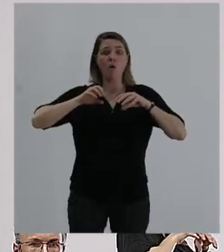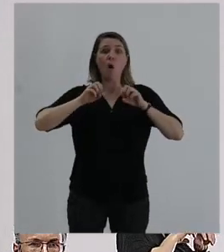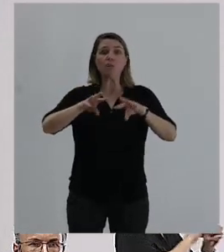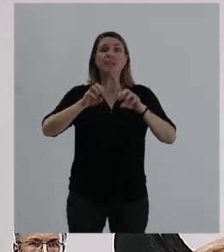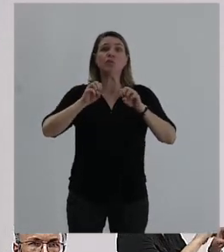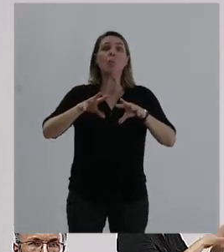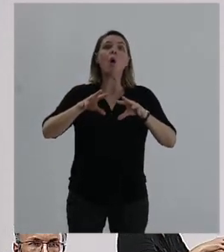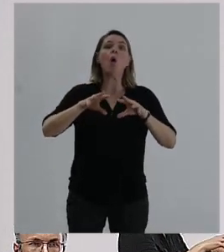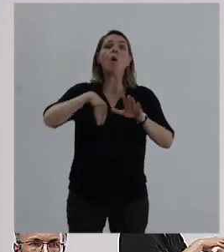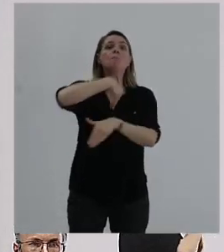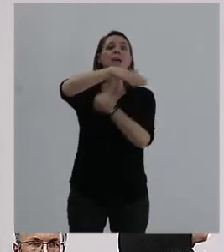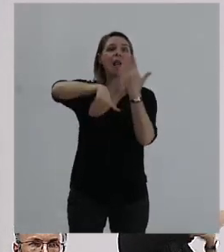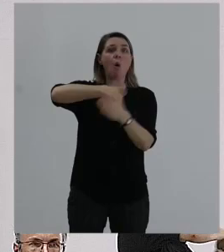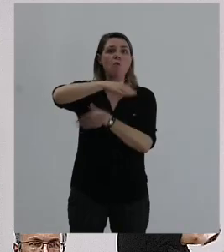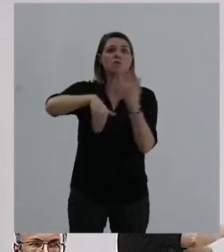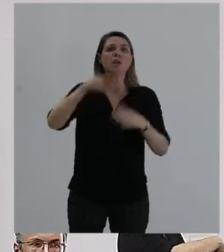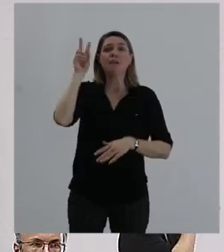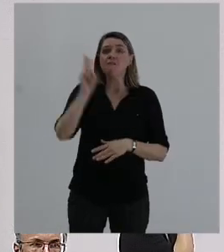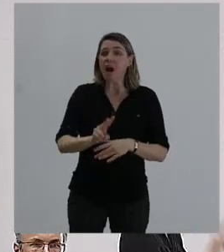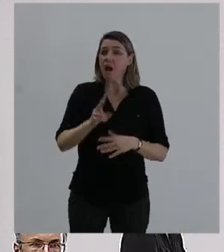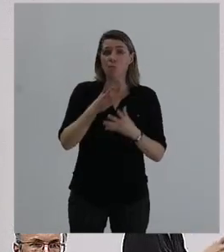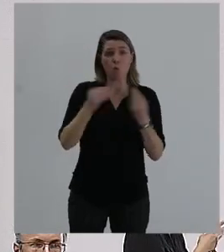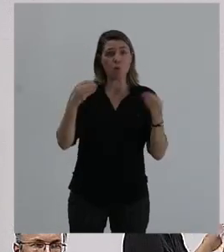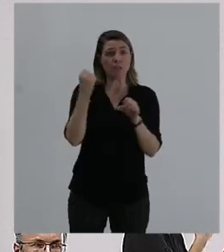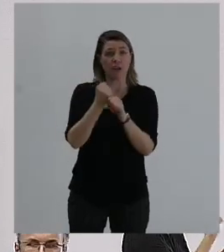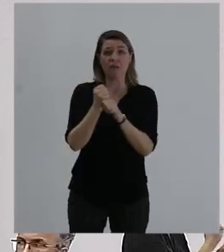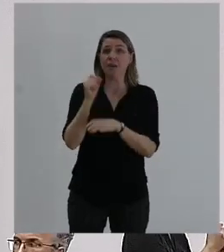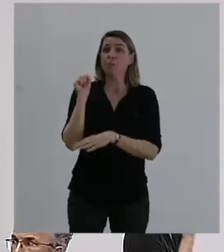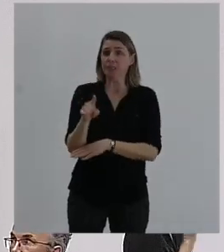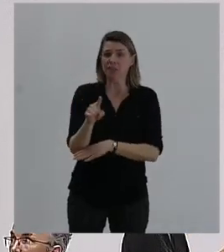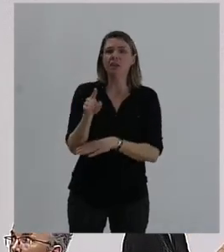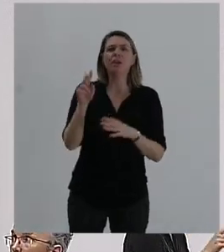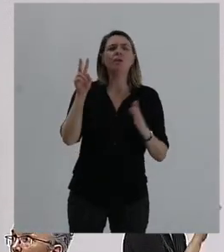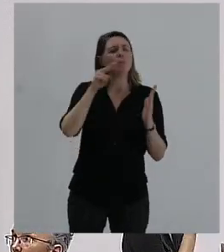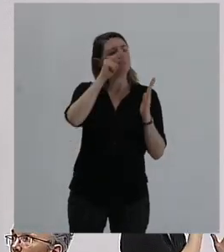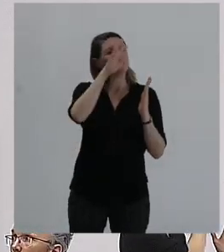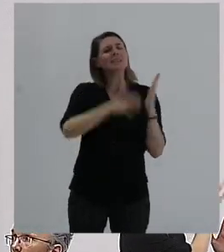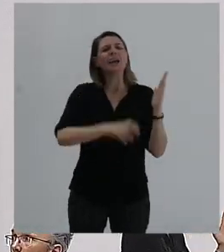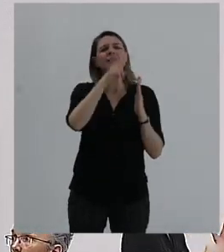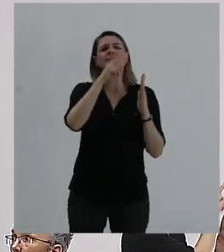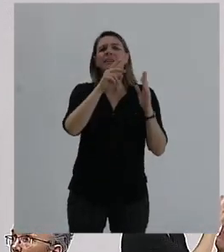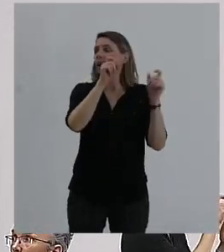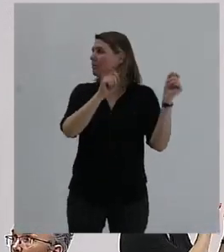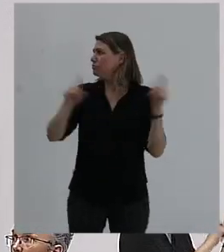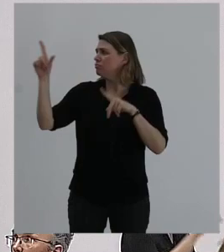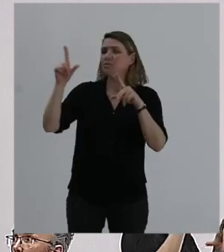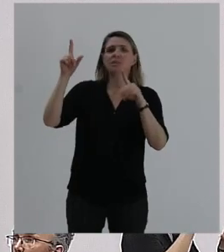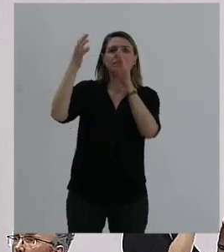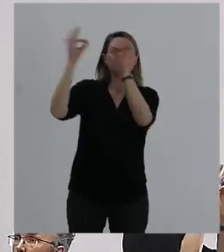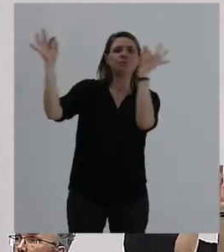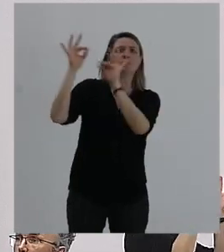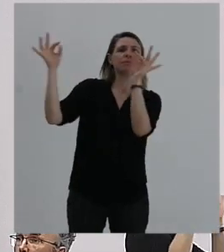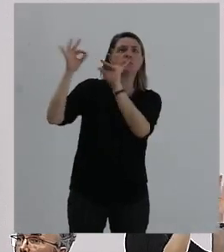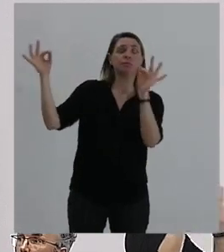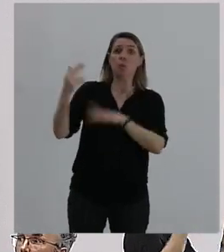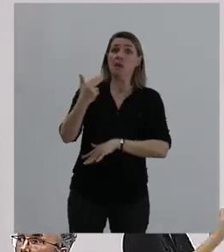hybride. Je pense qu'on a un gros boulot à faire là-dessus. Je regardais le texte s'afficher avec